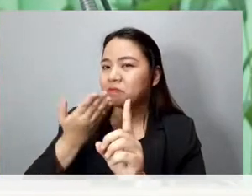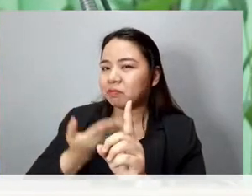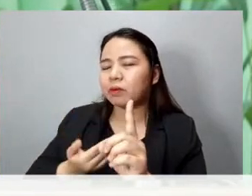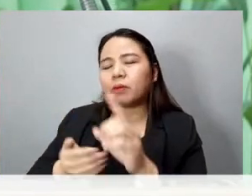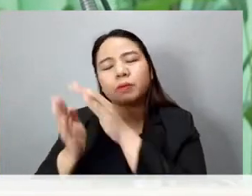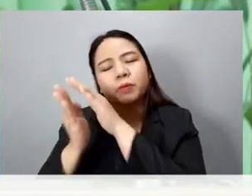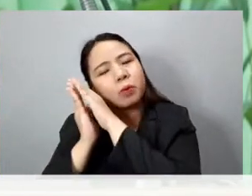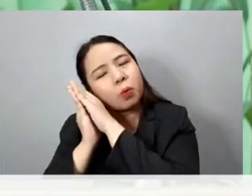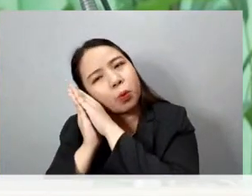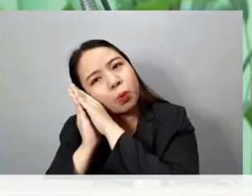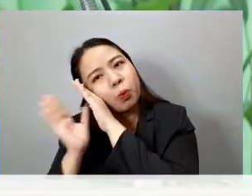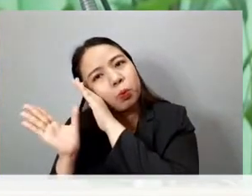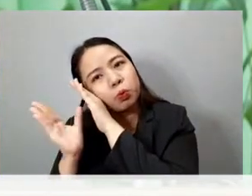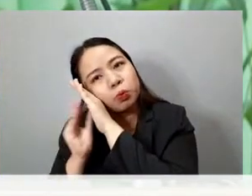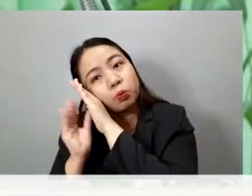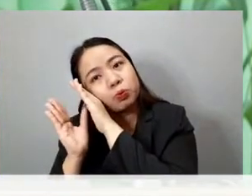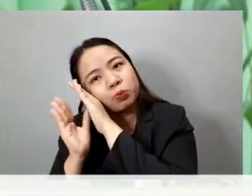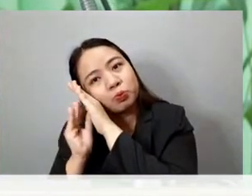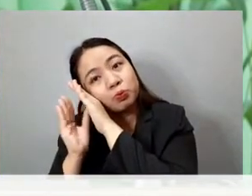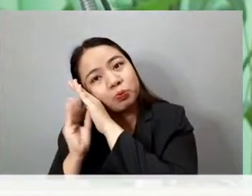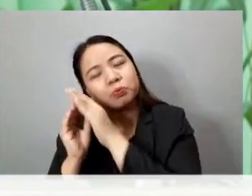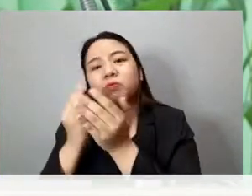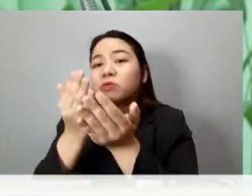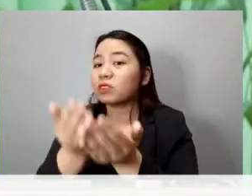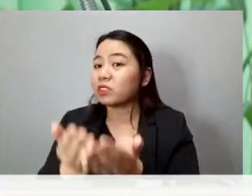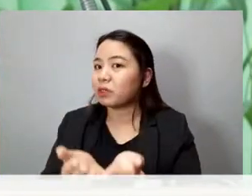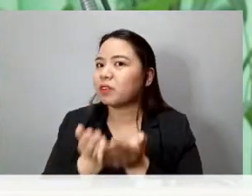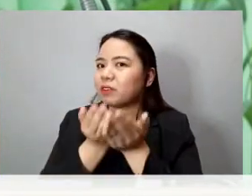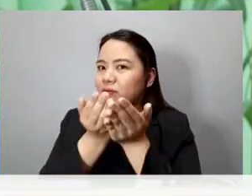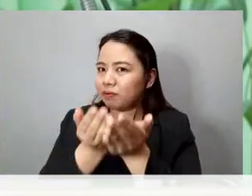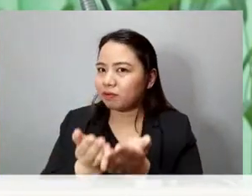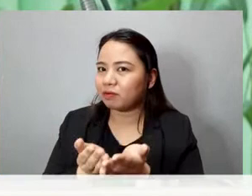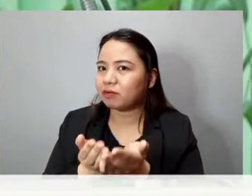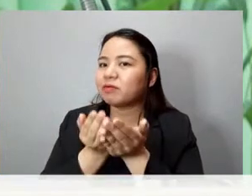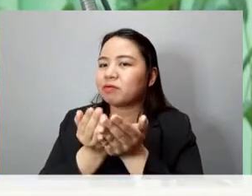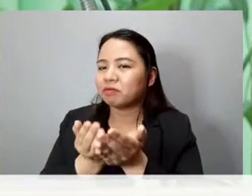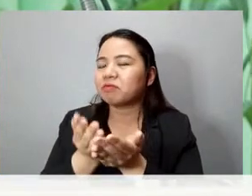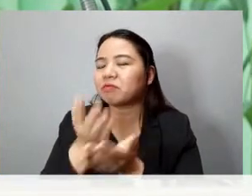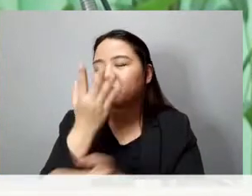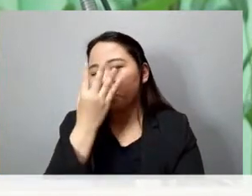unan sa may hulihan ng bangka at natutulog.